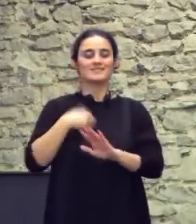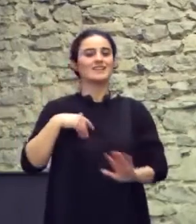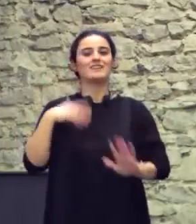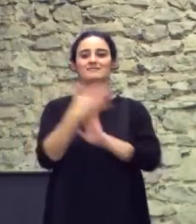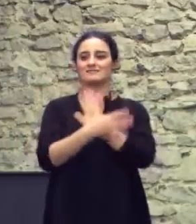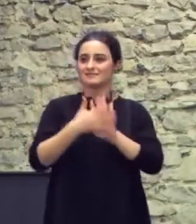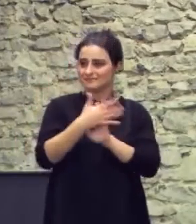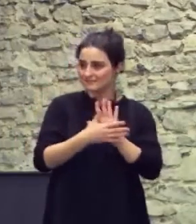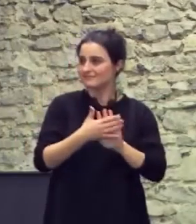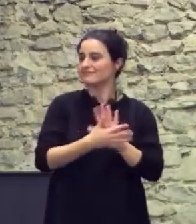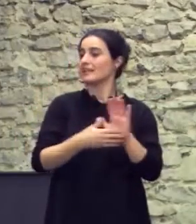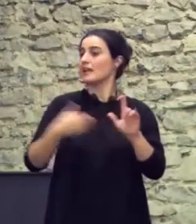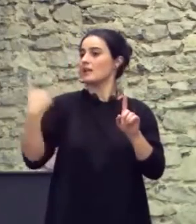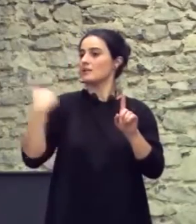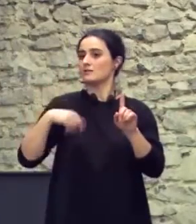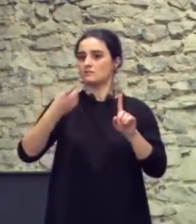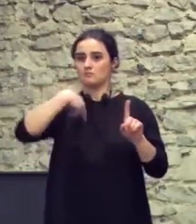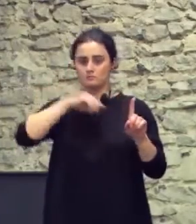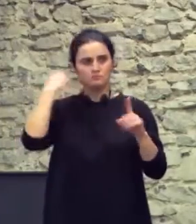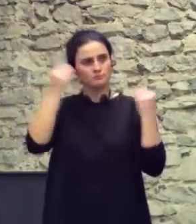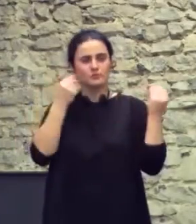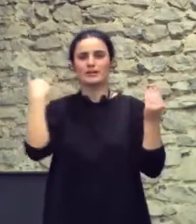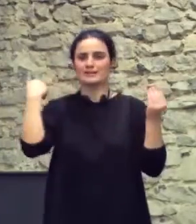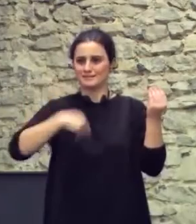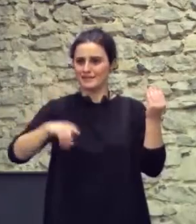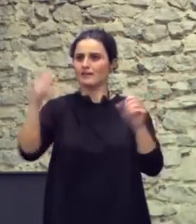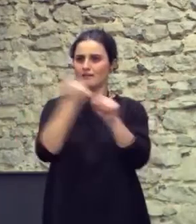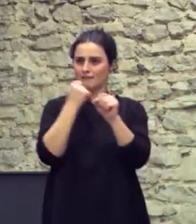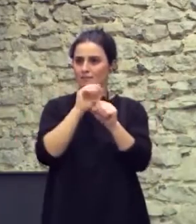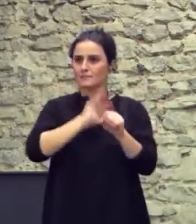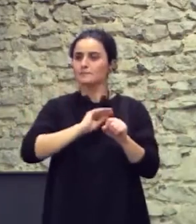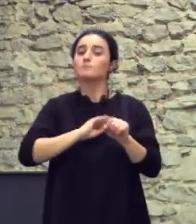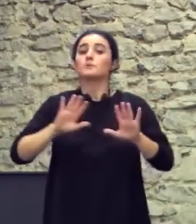egian pena ematen dit ez zaudetela gertuago, ez?